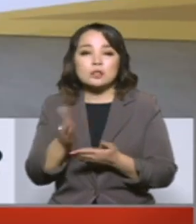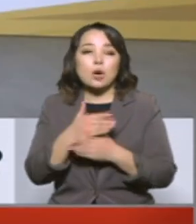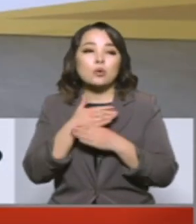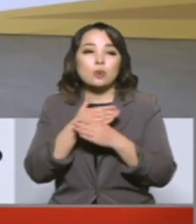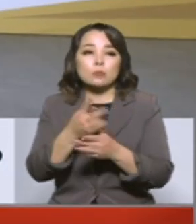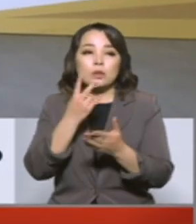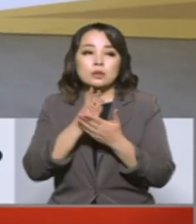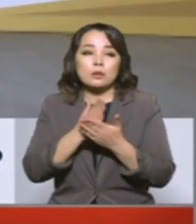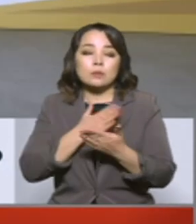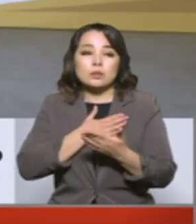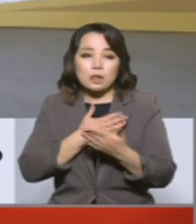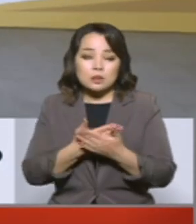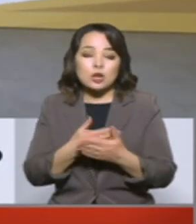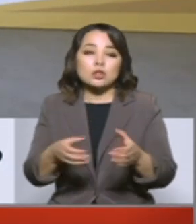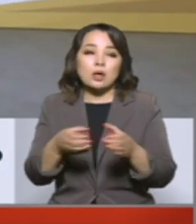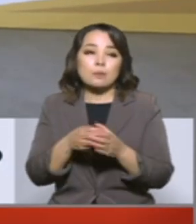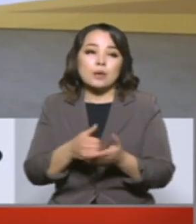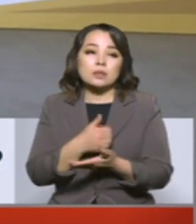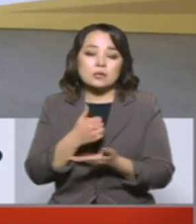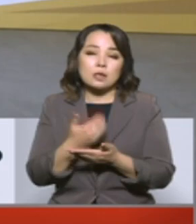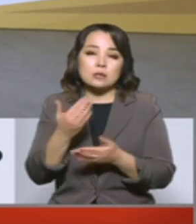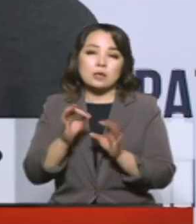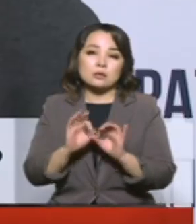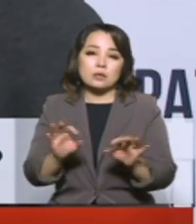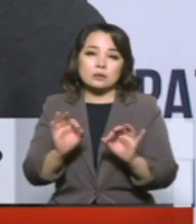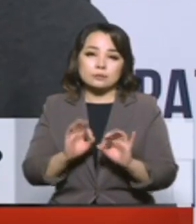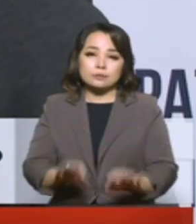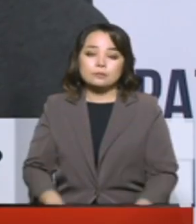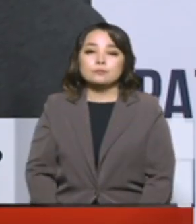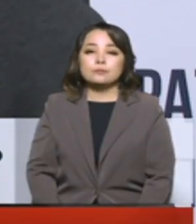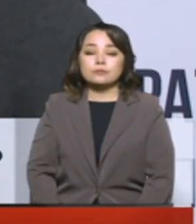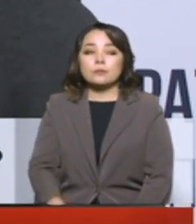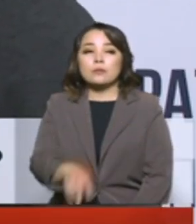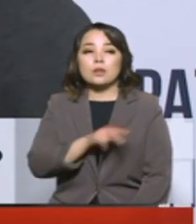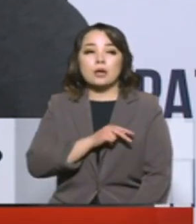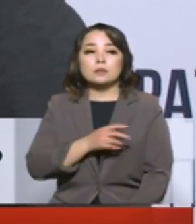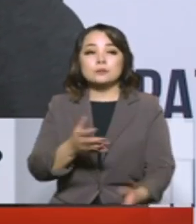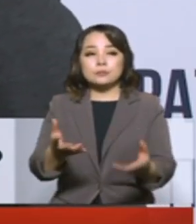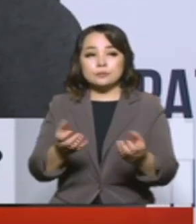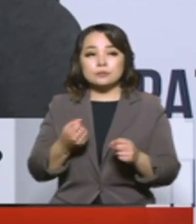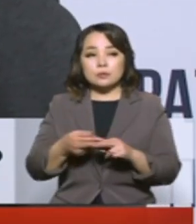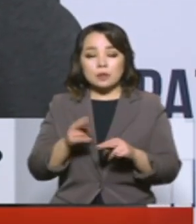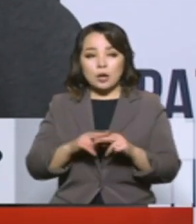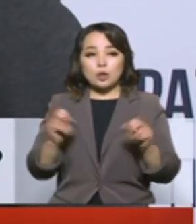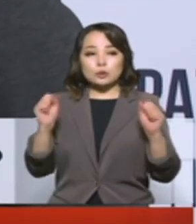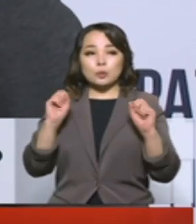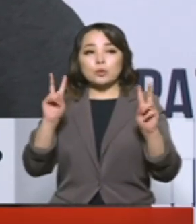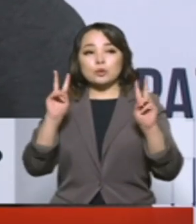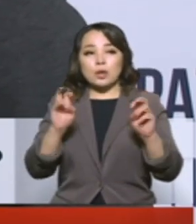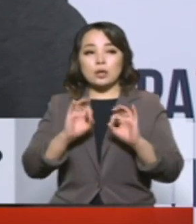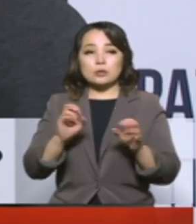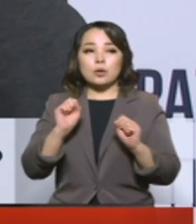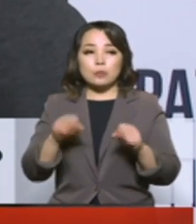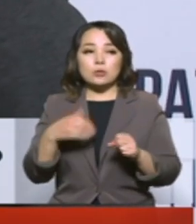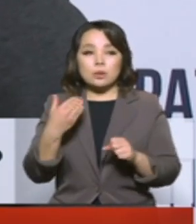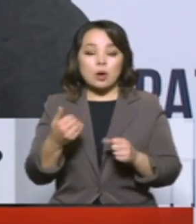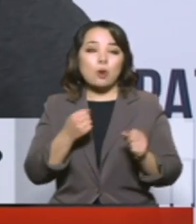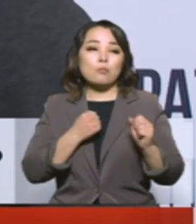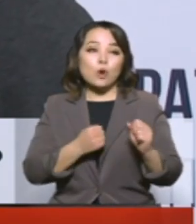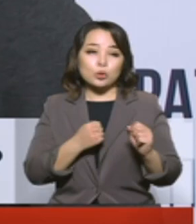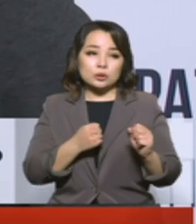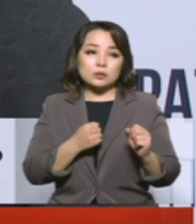көмек көрсетіліп жатыр, дейді штаб басшысы Елсияр Қанағатов. Медаль алады деген спорт түрлерін айта кетуге болады. Жаңағы